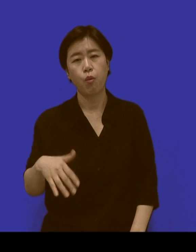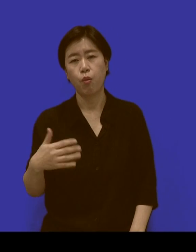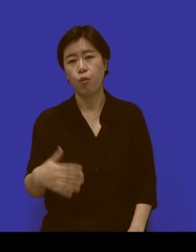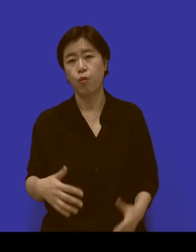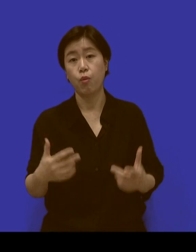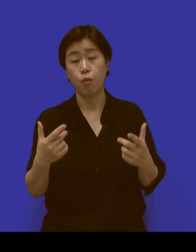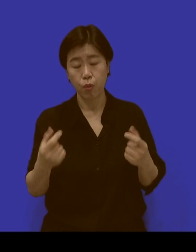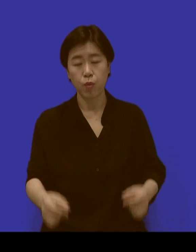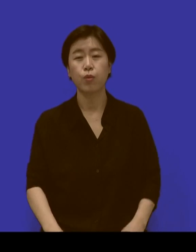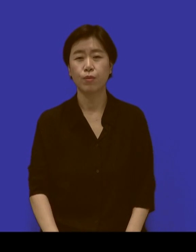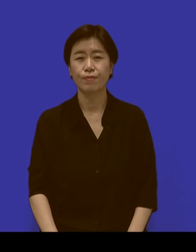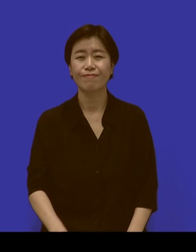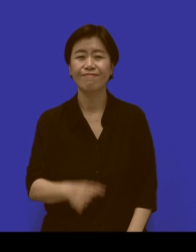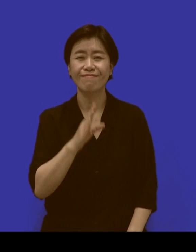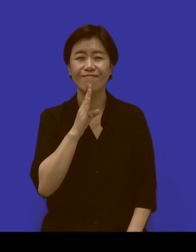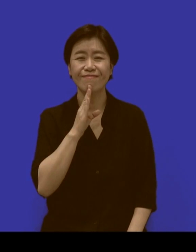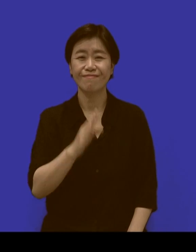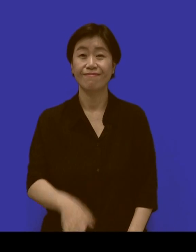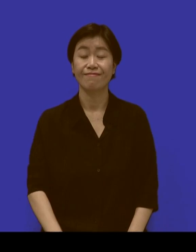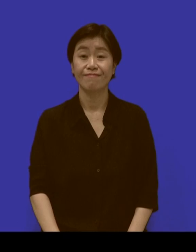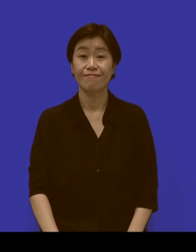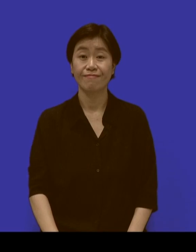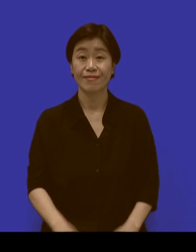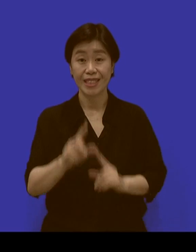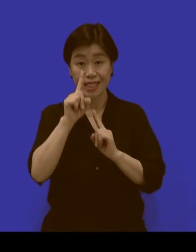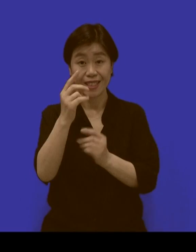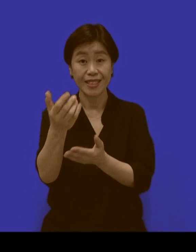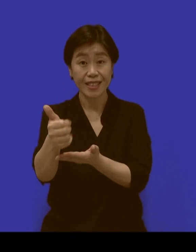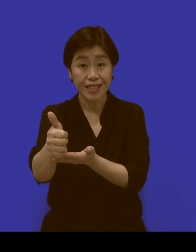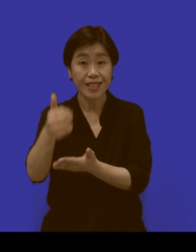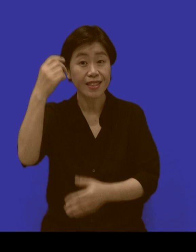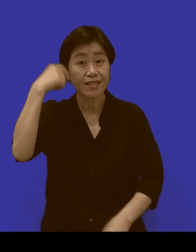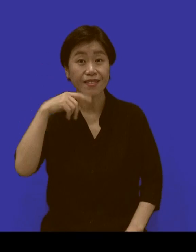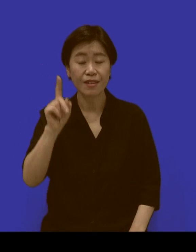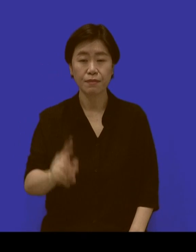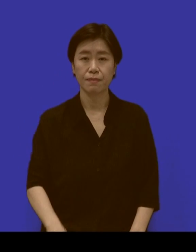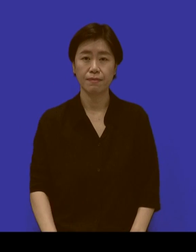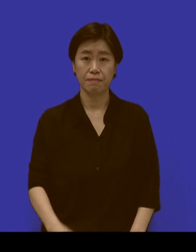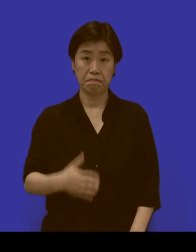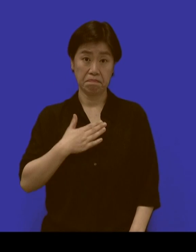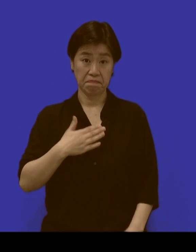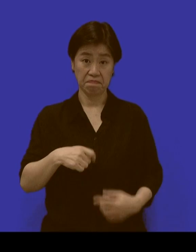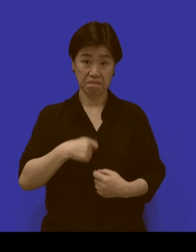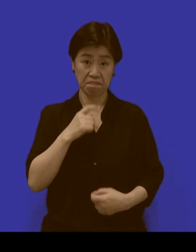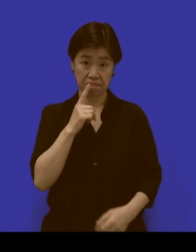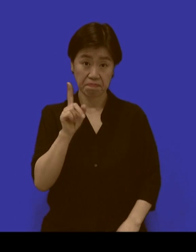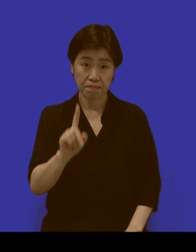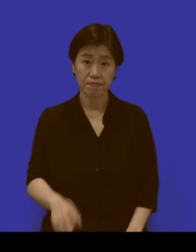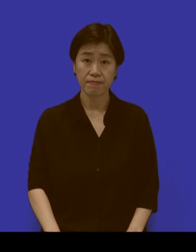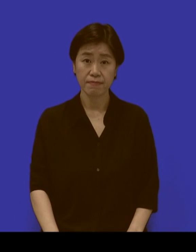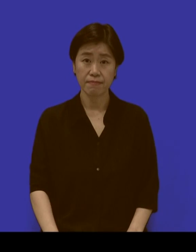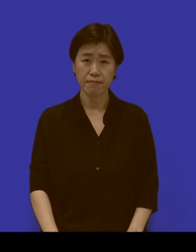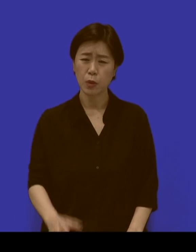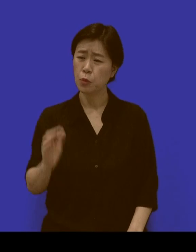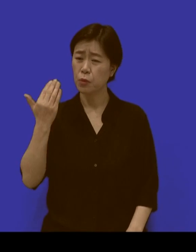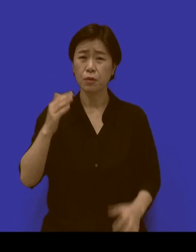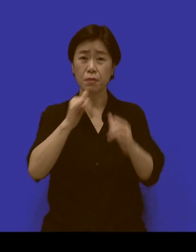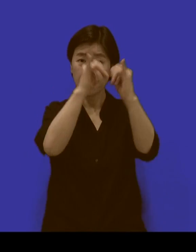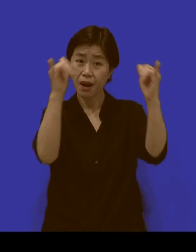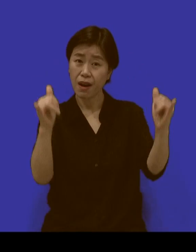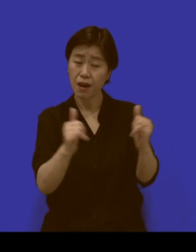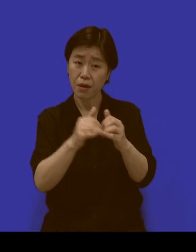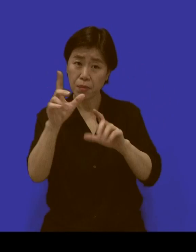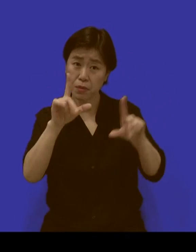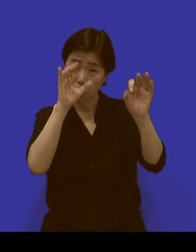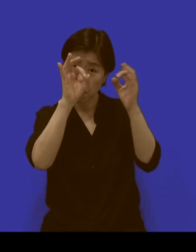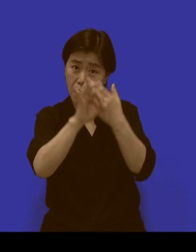한번 또 깨닫게 되었습니다. 네, 그래요. 맞습니다. 이정수 형제 어떻게 들으셨어요? 저는 사실 요즘엔 솔직히 가족끼리도